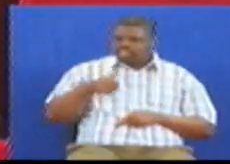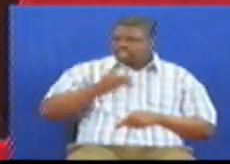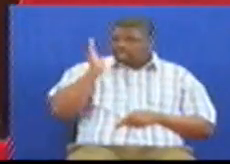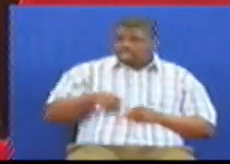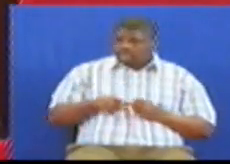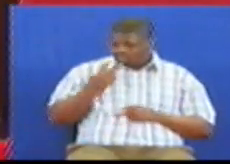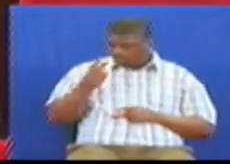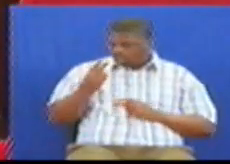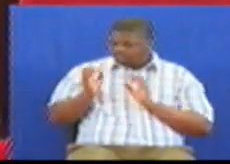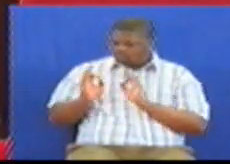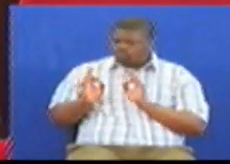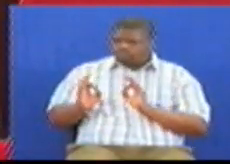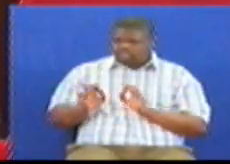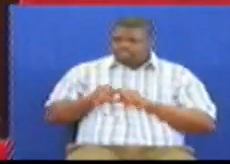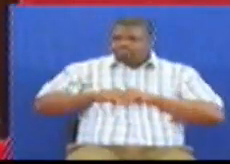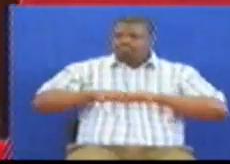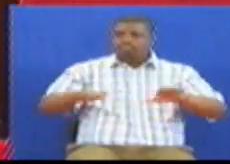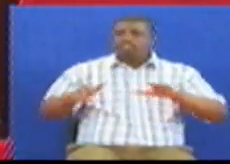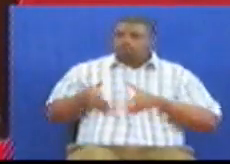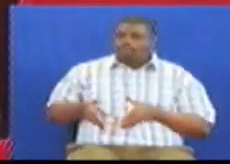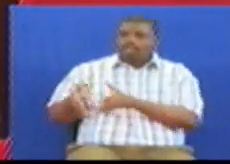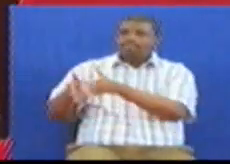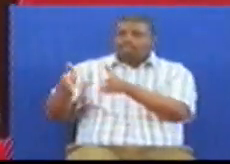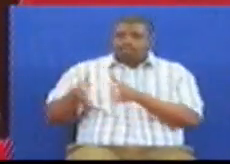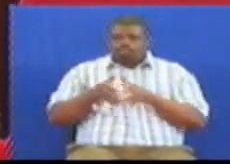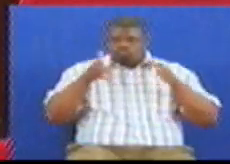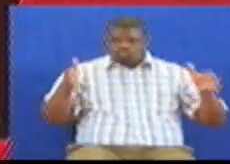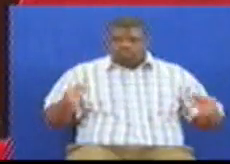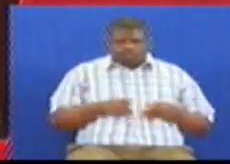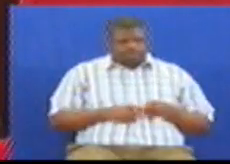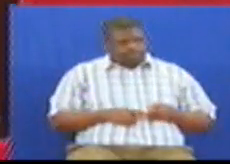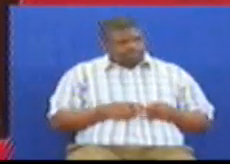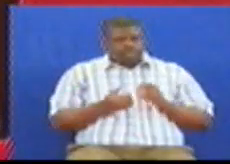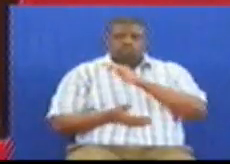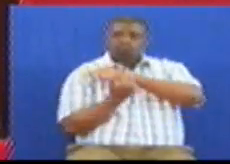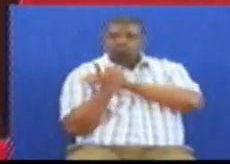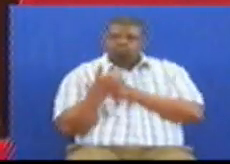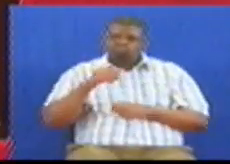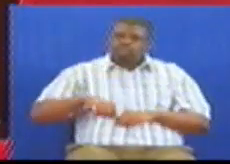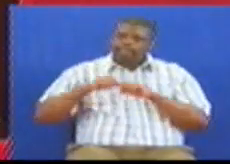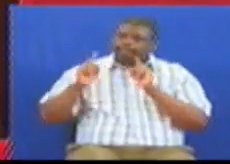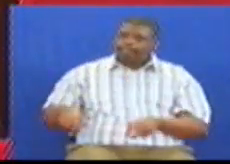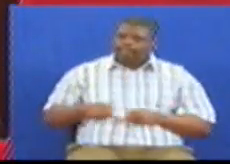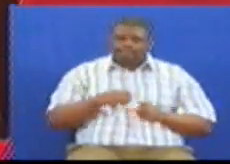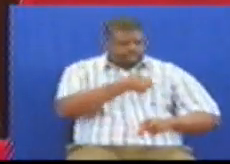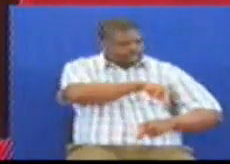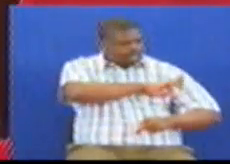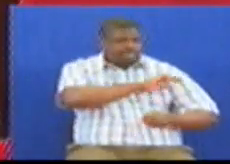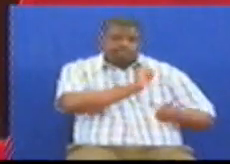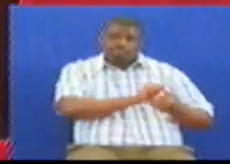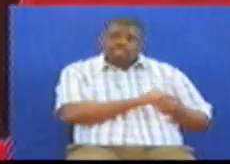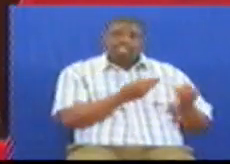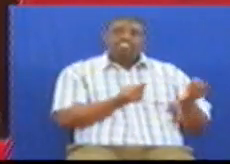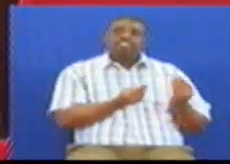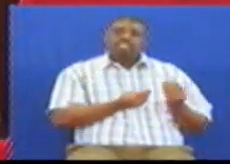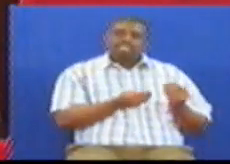sababu mtandao wa barabara kwa TARURA sasa hivi ni mkubwa sana. Kwa hiyo wana majukumu mengi na rasilimali walizonazo ni chache. Kwa